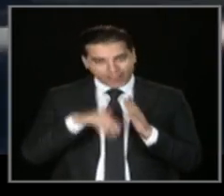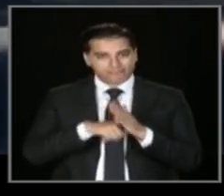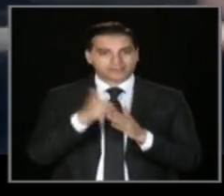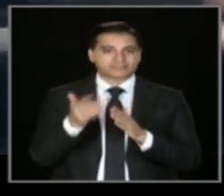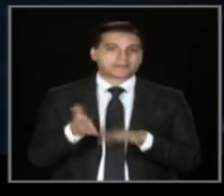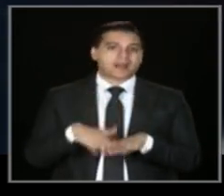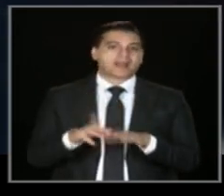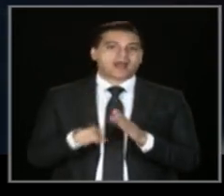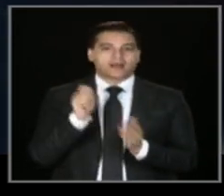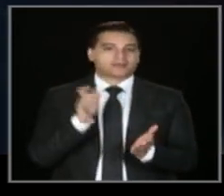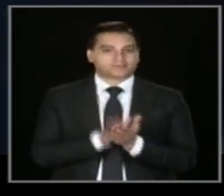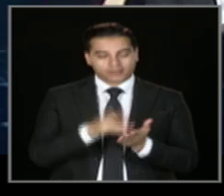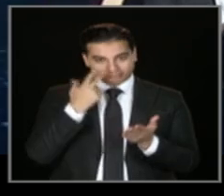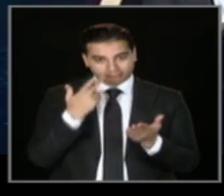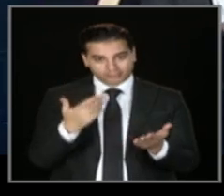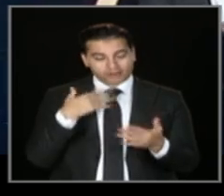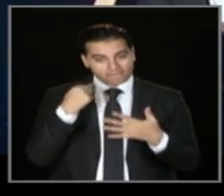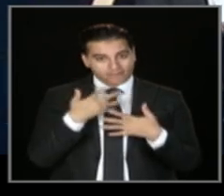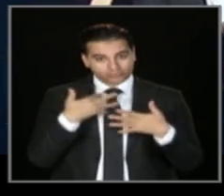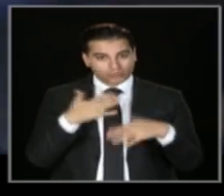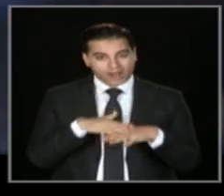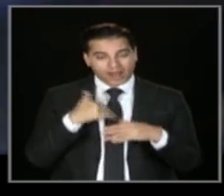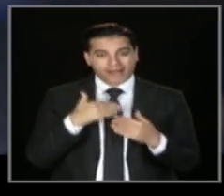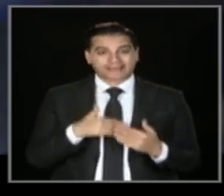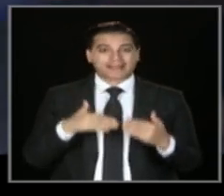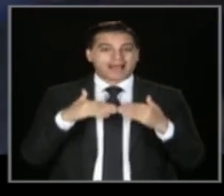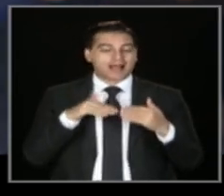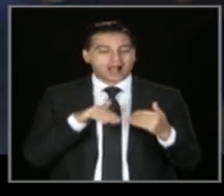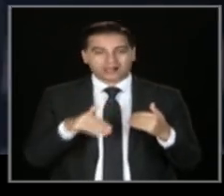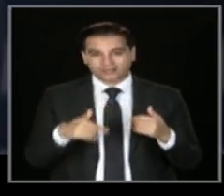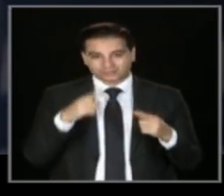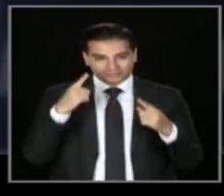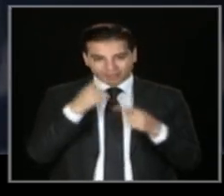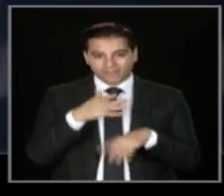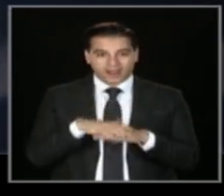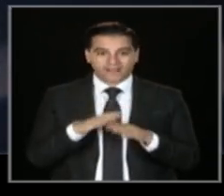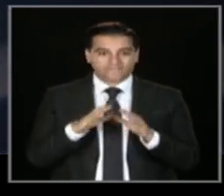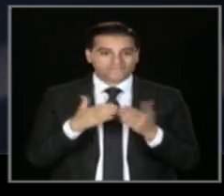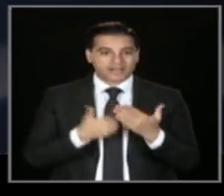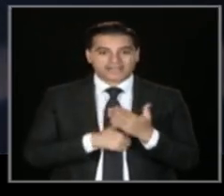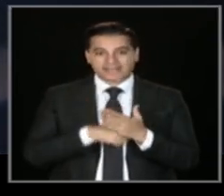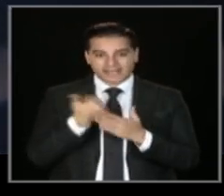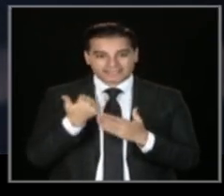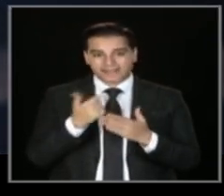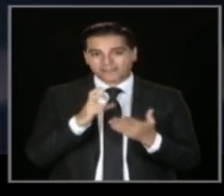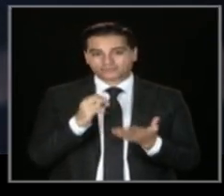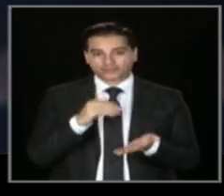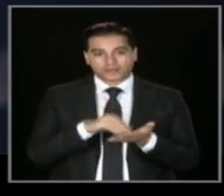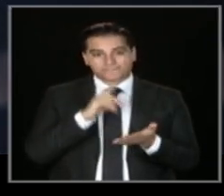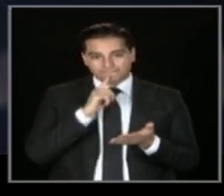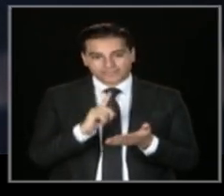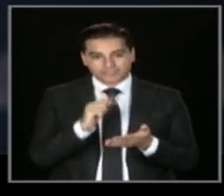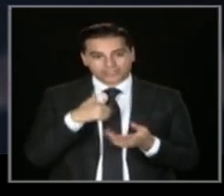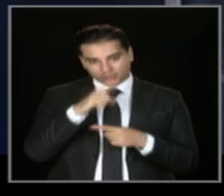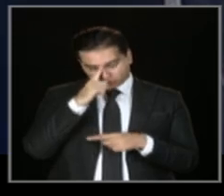الحظ. انا طبعا حزين اني ما قدرتش اتعادل واكون السبب في ان فريقي يكسب ال 25 نقطه، لكن ان شاء